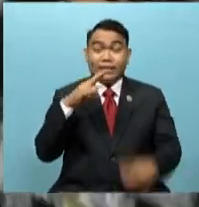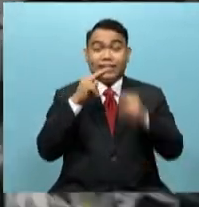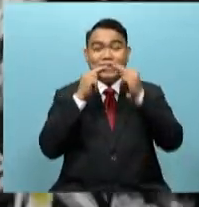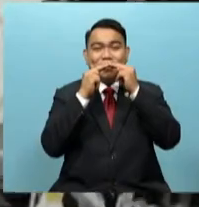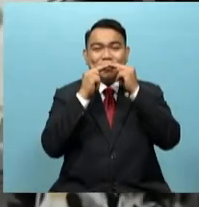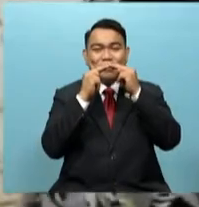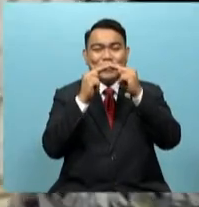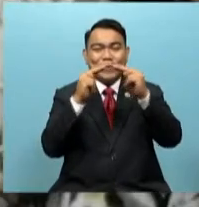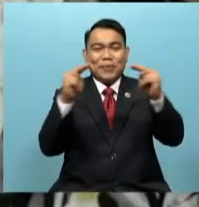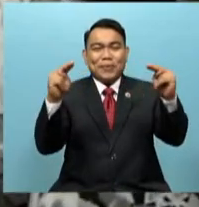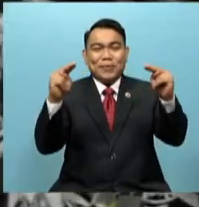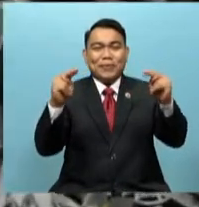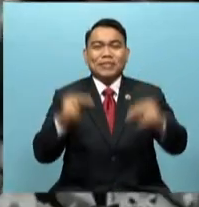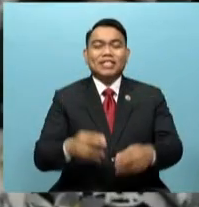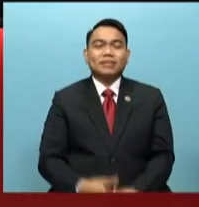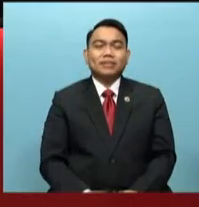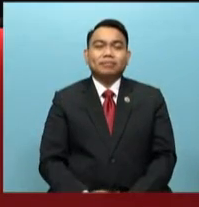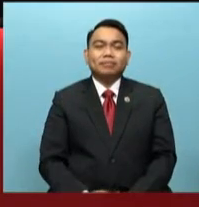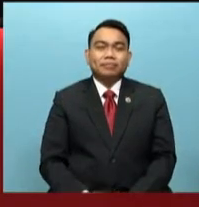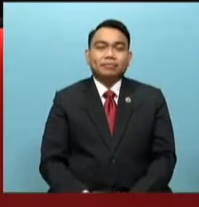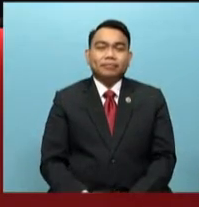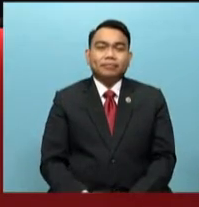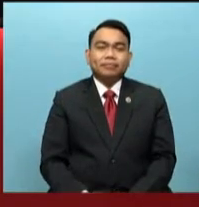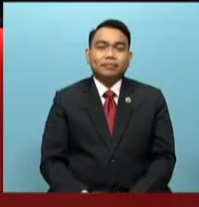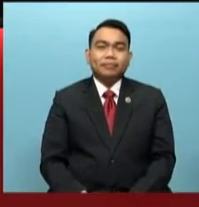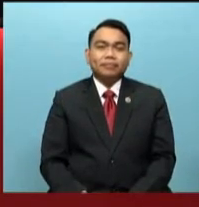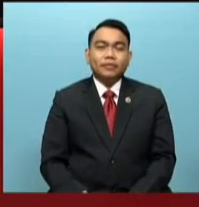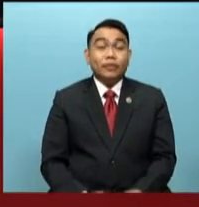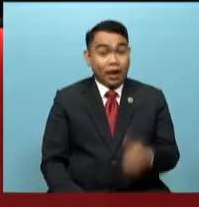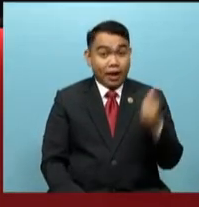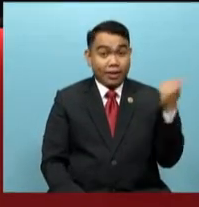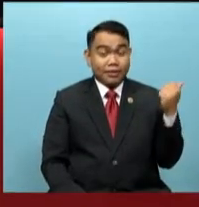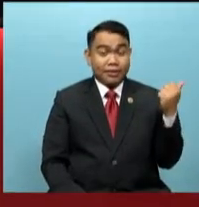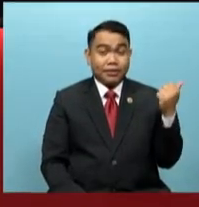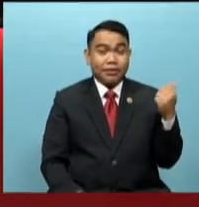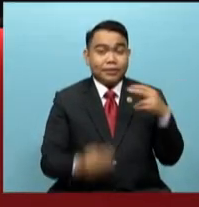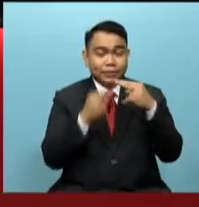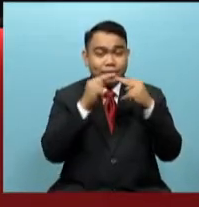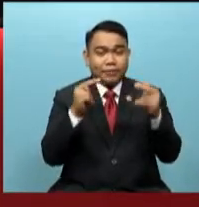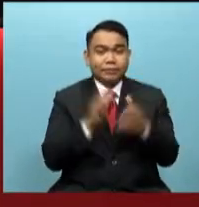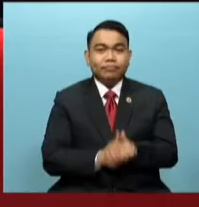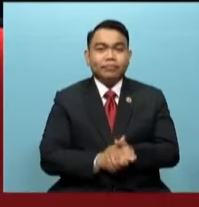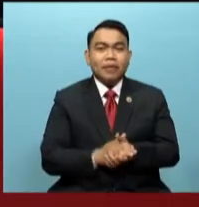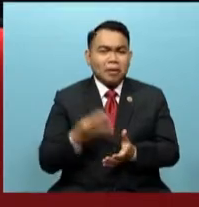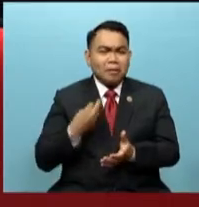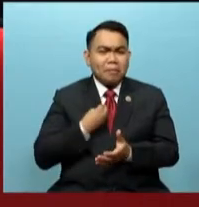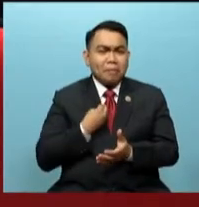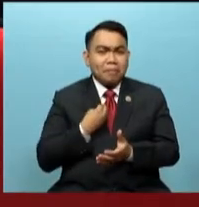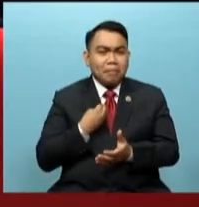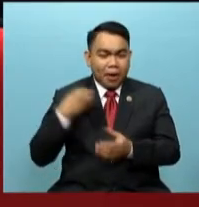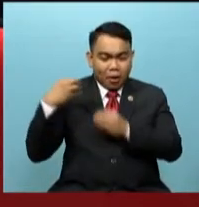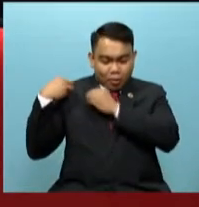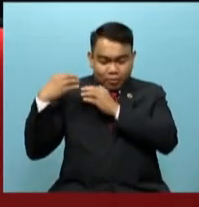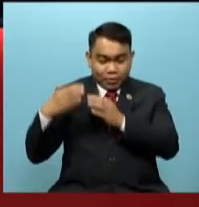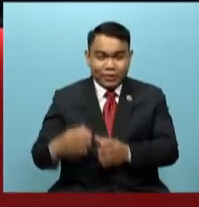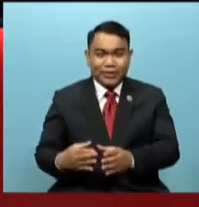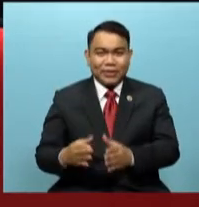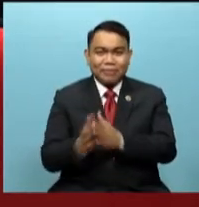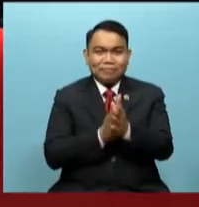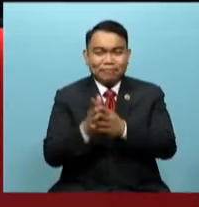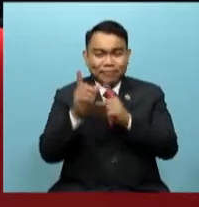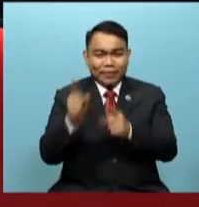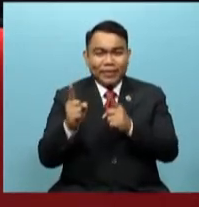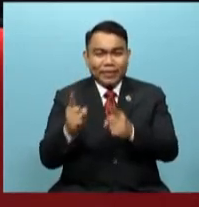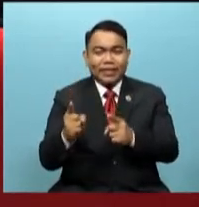Iglesia ni Cristo News Network. Sa iba pang balita, buong kasabikang dinaluhan ng mga may tungkulin sa distrito ng Iloilo